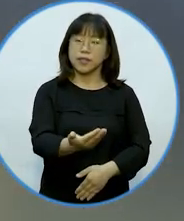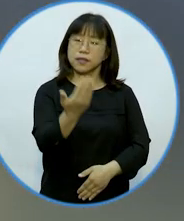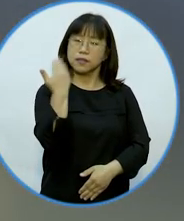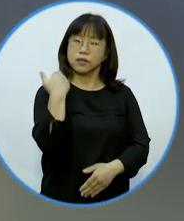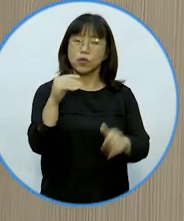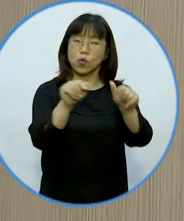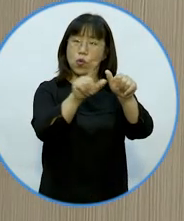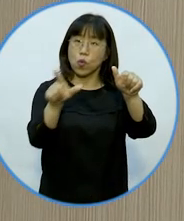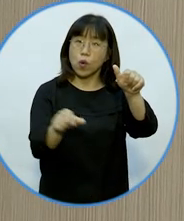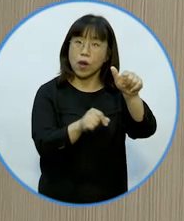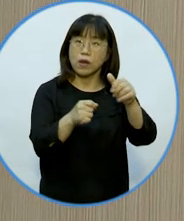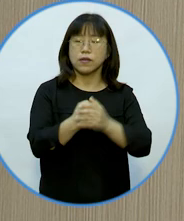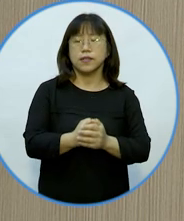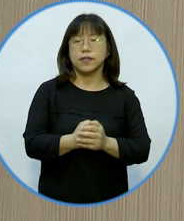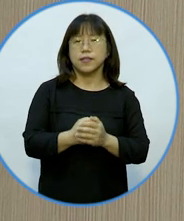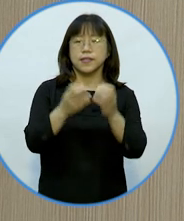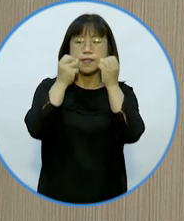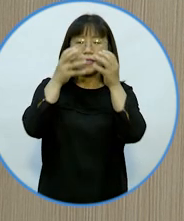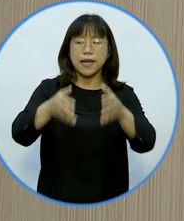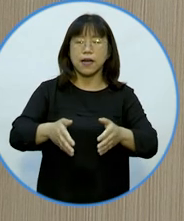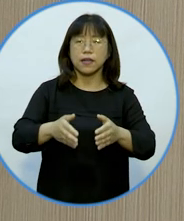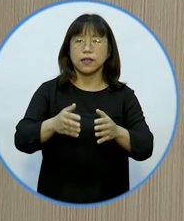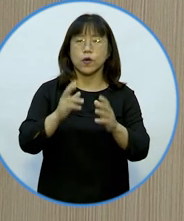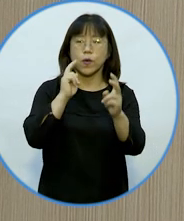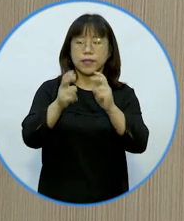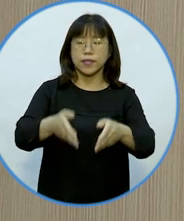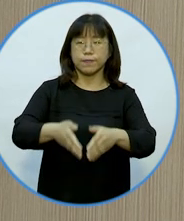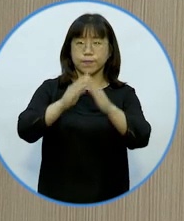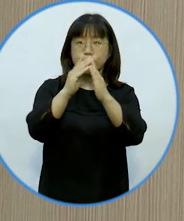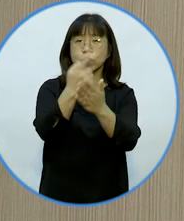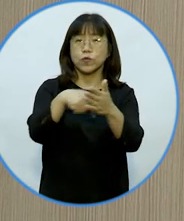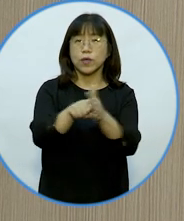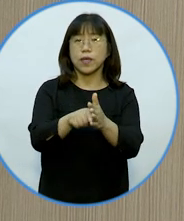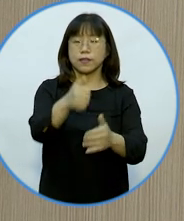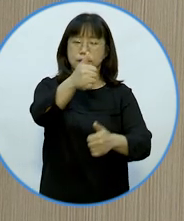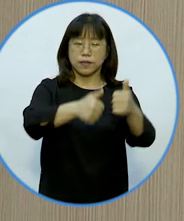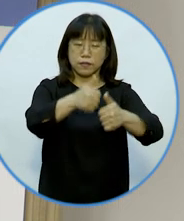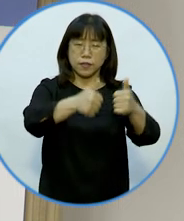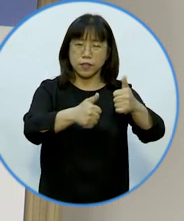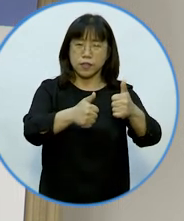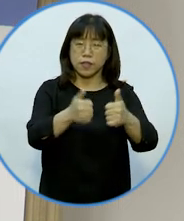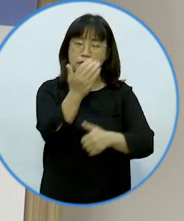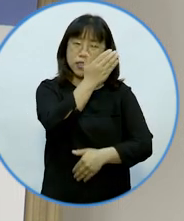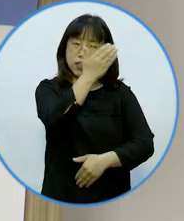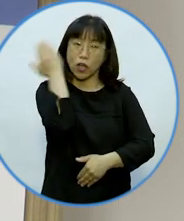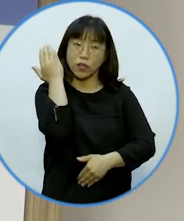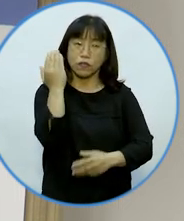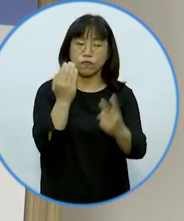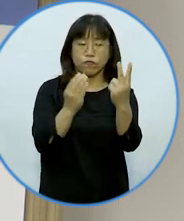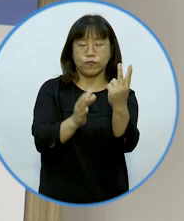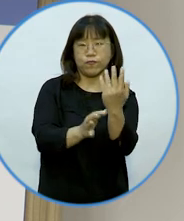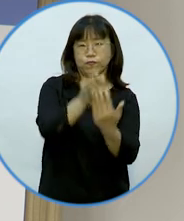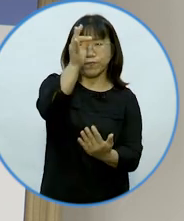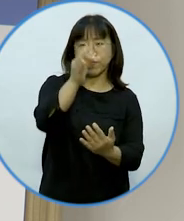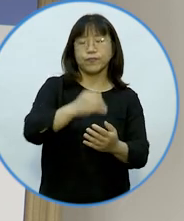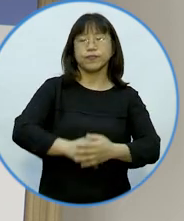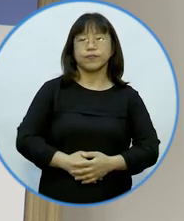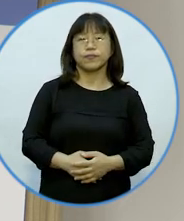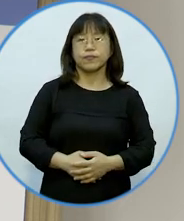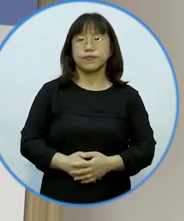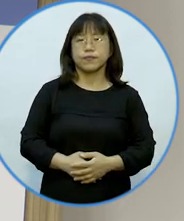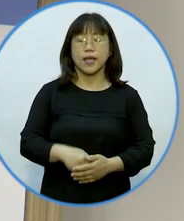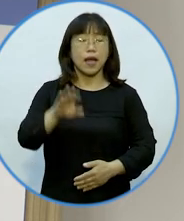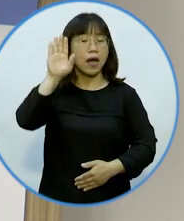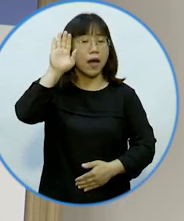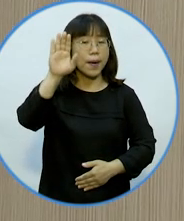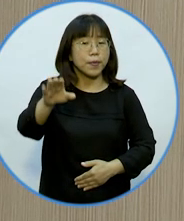지난 5월 2020년 청년 창업 경진대회를 통해 총 4팀이 선발했습니다. 창업을 준비하는 청년들의 관심이